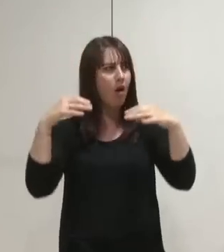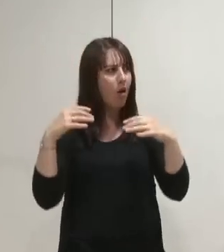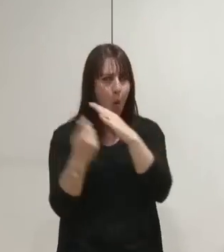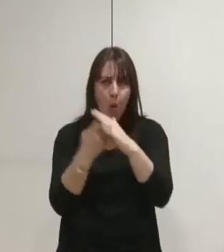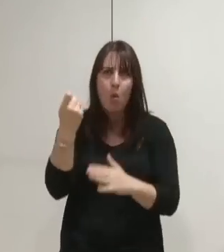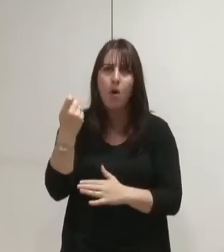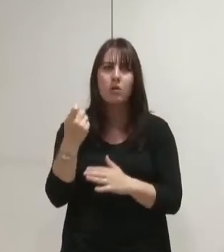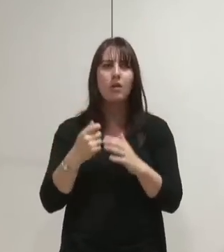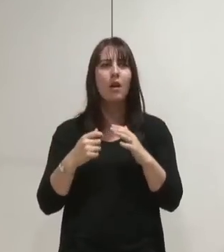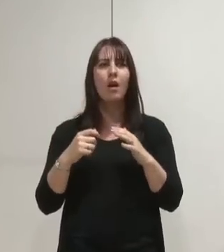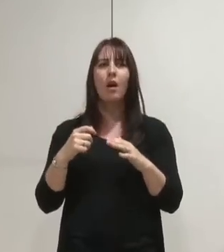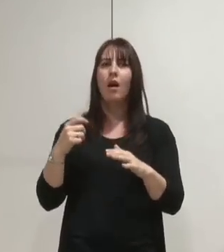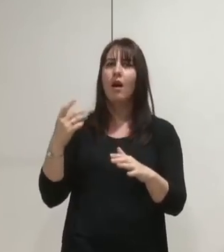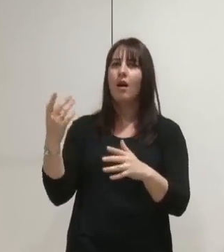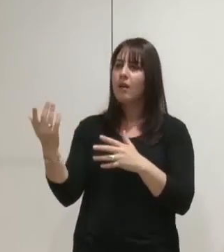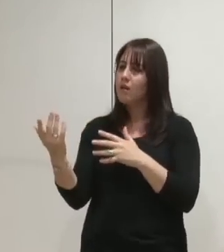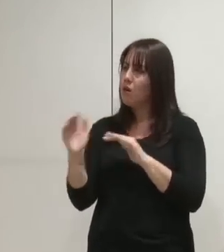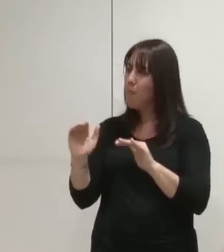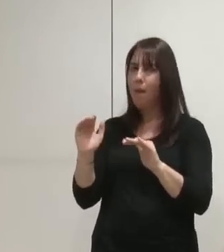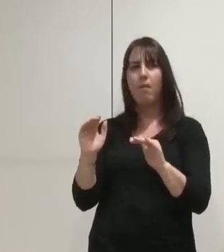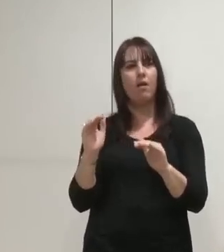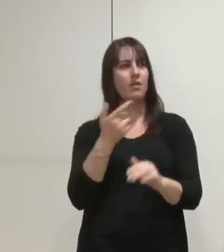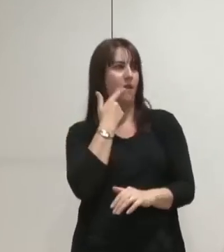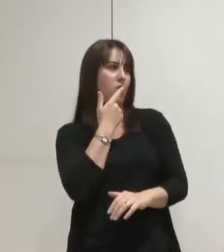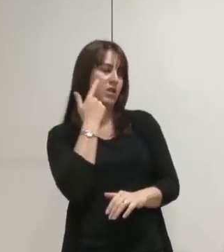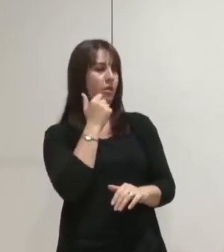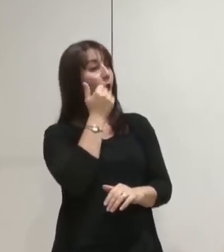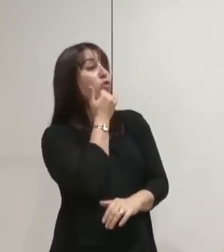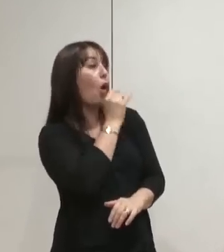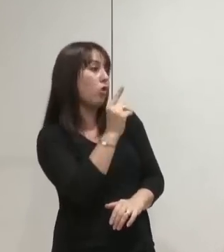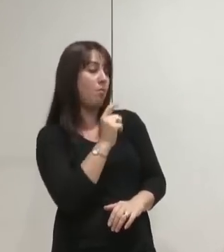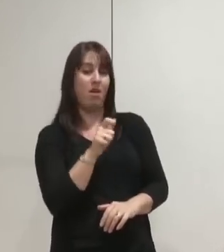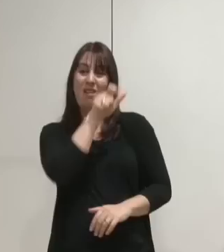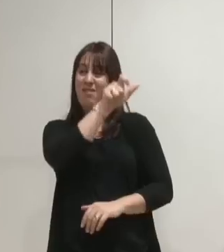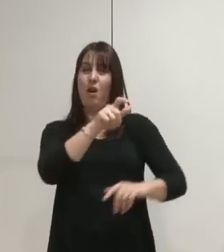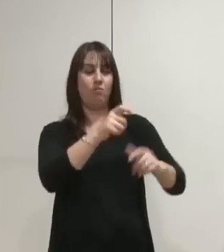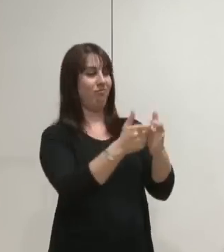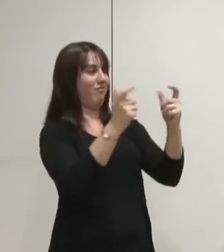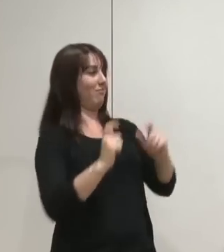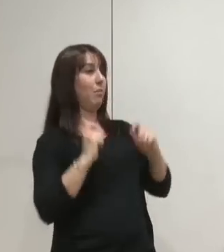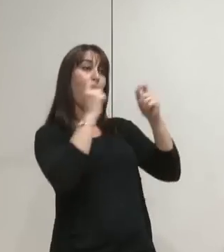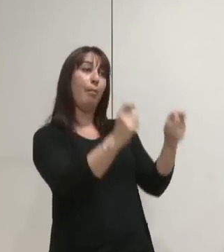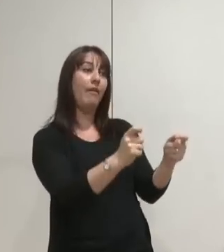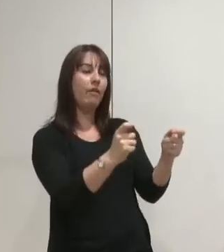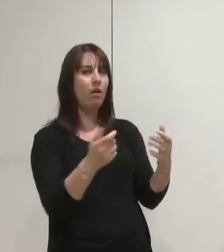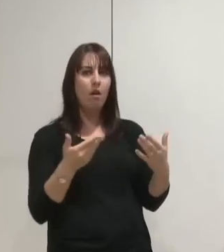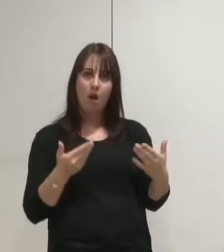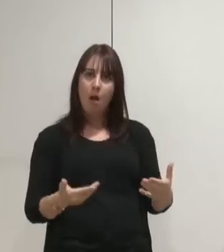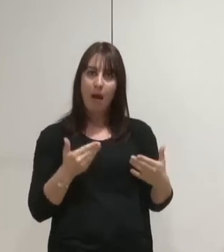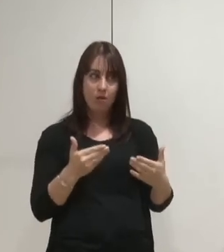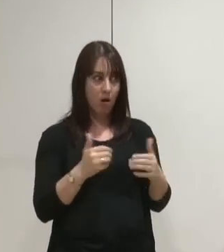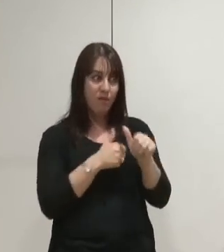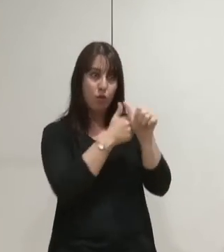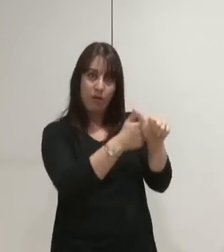désigné je dis pas que vous avez tort forcément mais vous avez désigné un attributaire et aujourd'hui il va falloir suivre